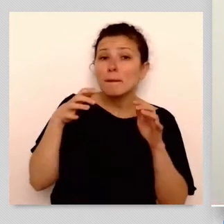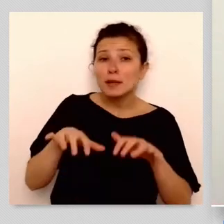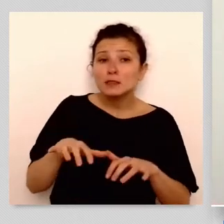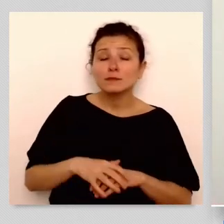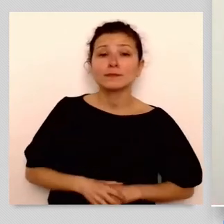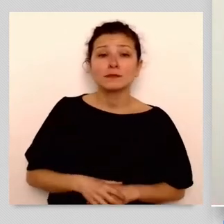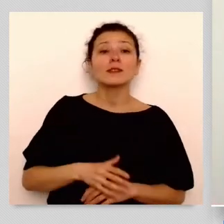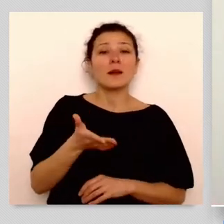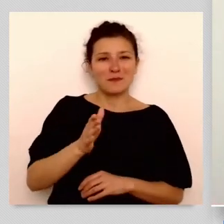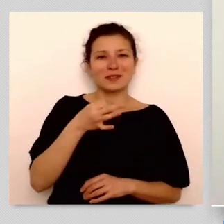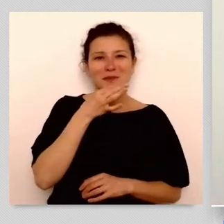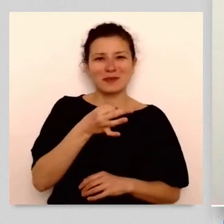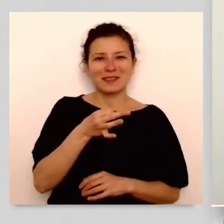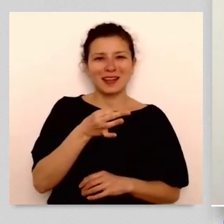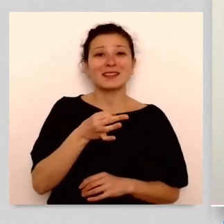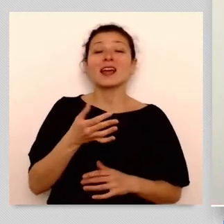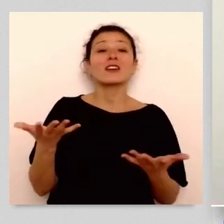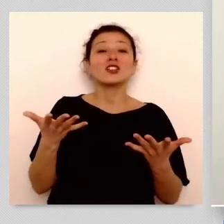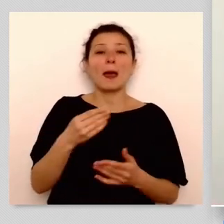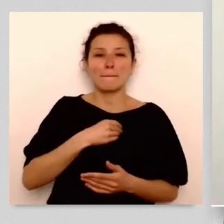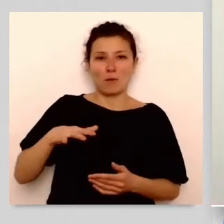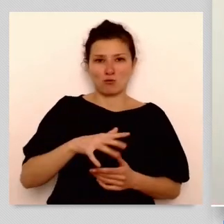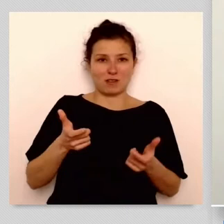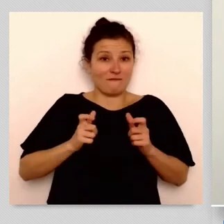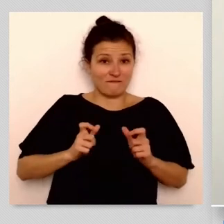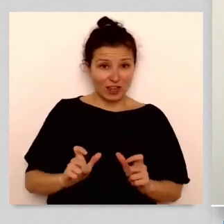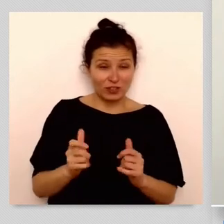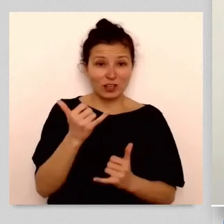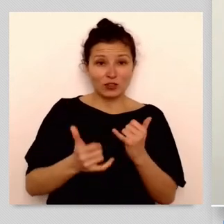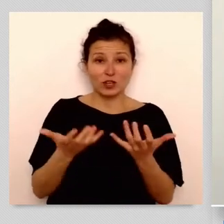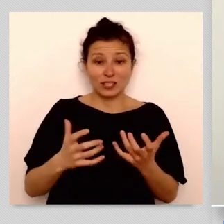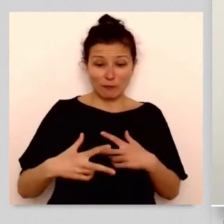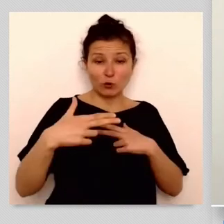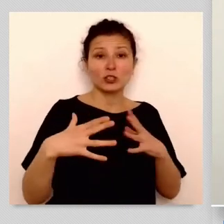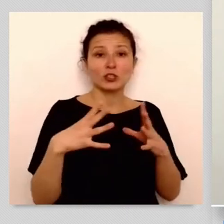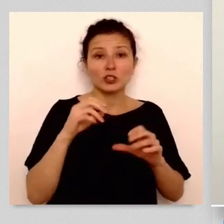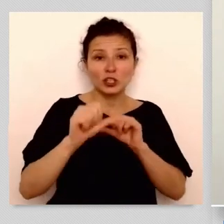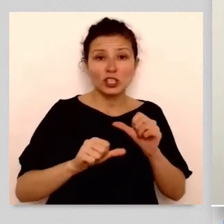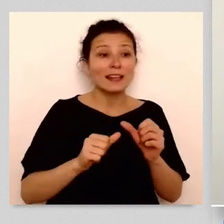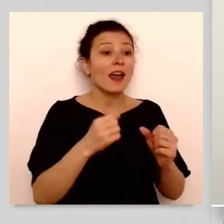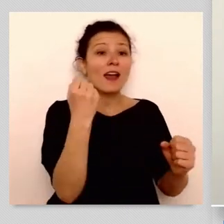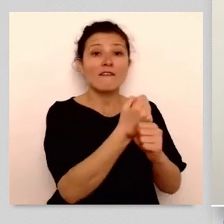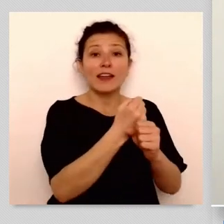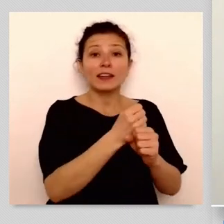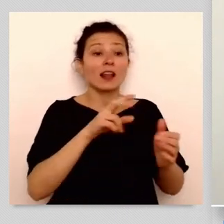będzie pytanie na polskiej wsi. Jeśli chcemy w ciągu 10 lat odejść od węgla, oni